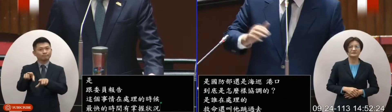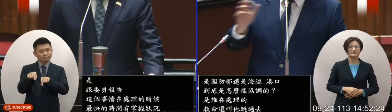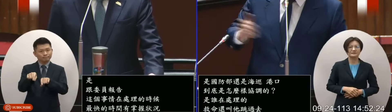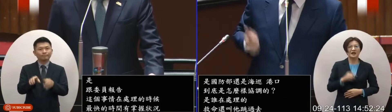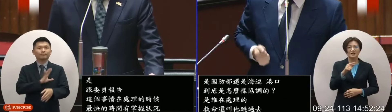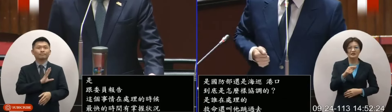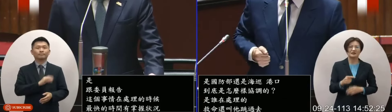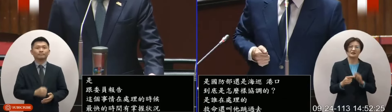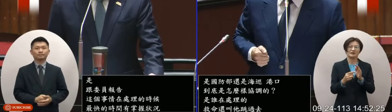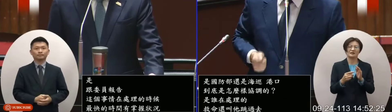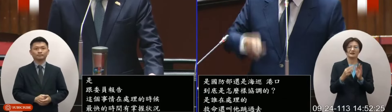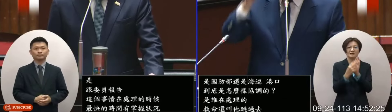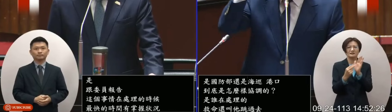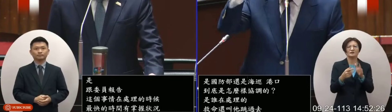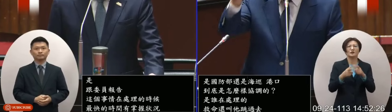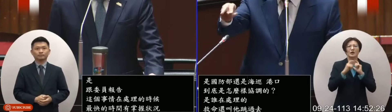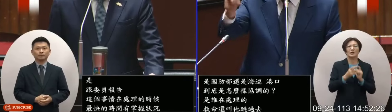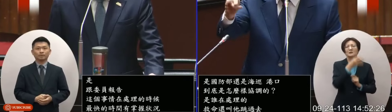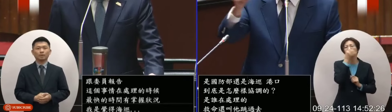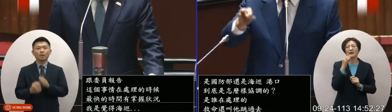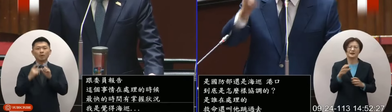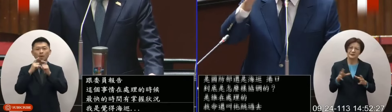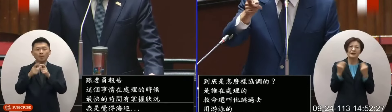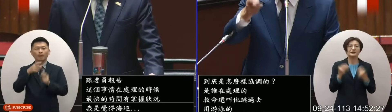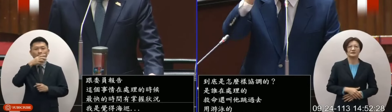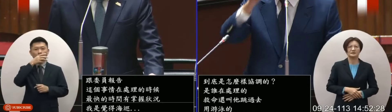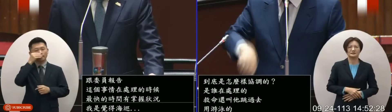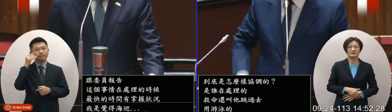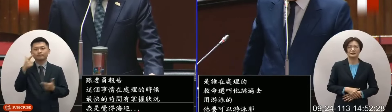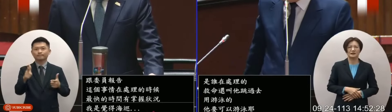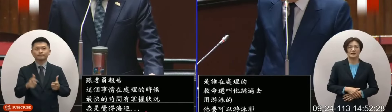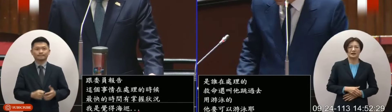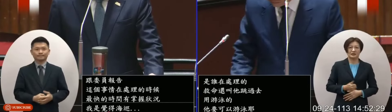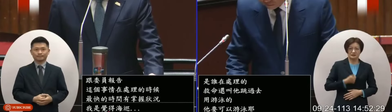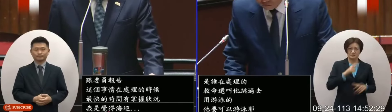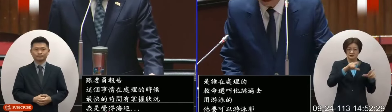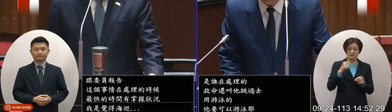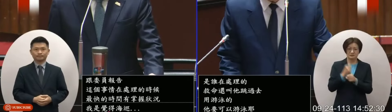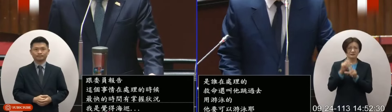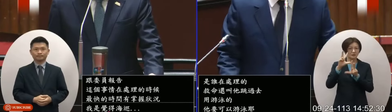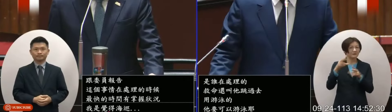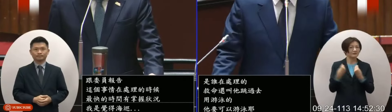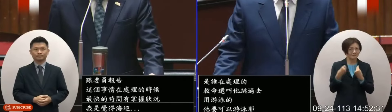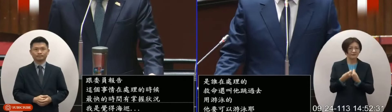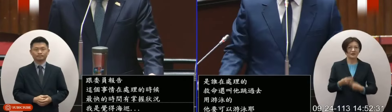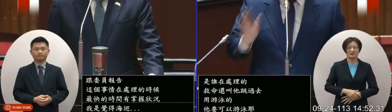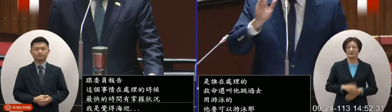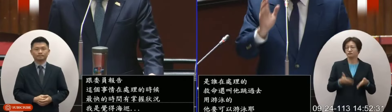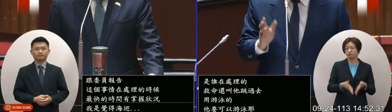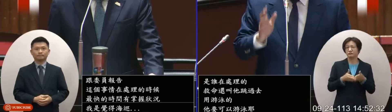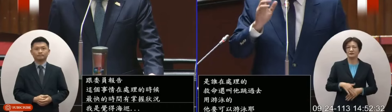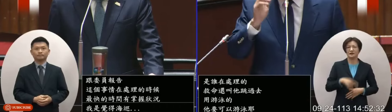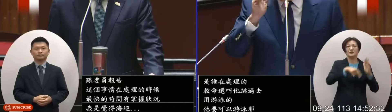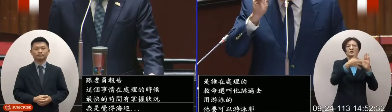你讲我应付这也无意思嘛？ 我唔是 讲。我正讲，装备的检查要安怎落实啊？你敢知？院长，